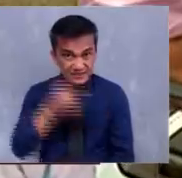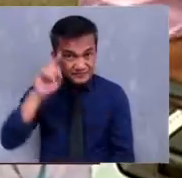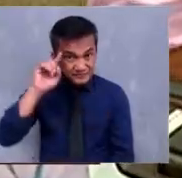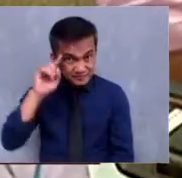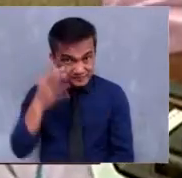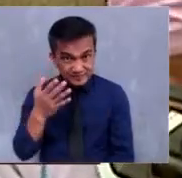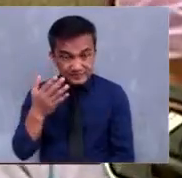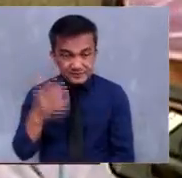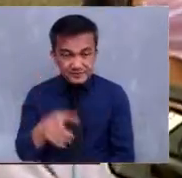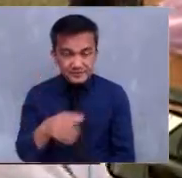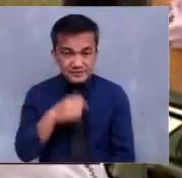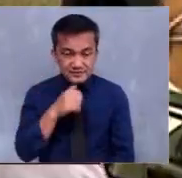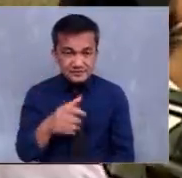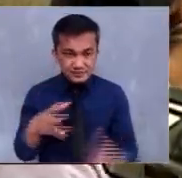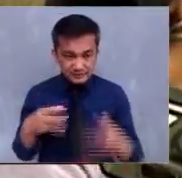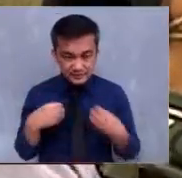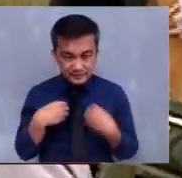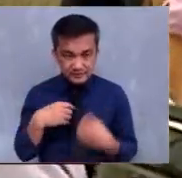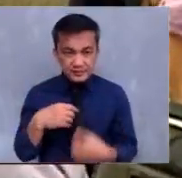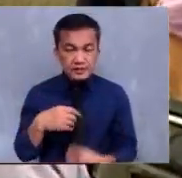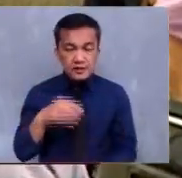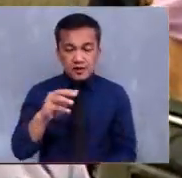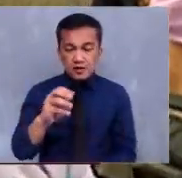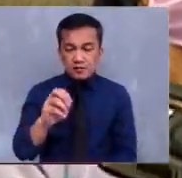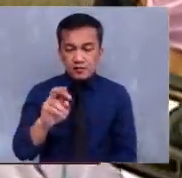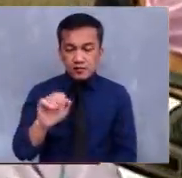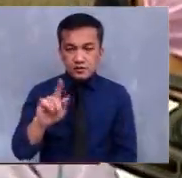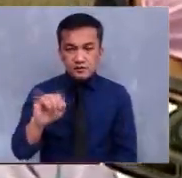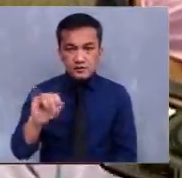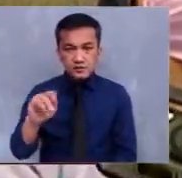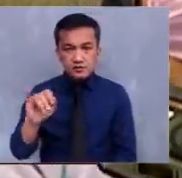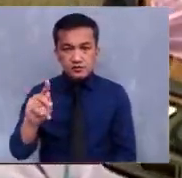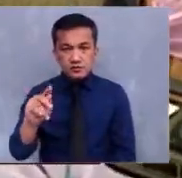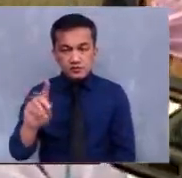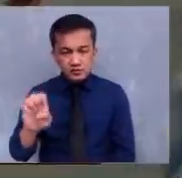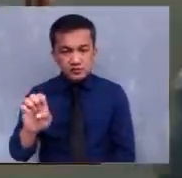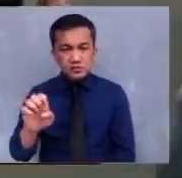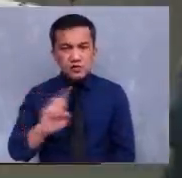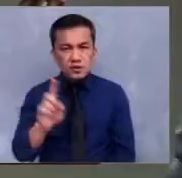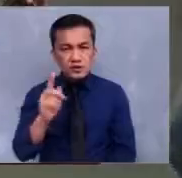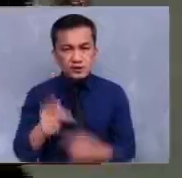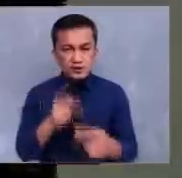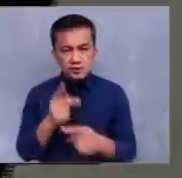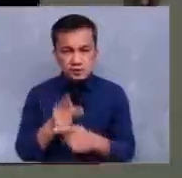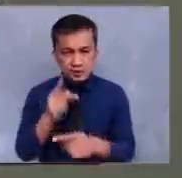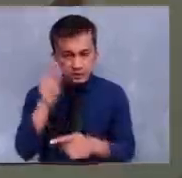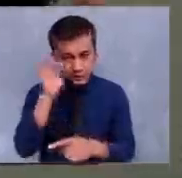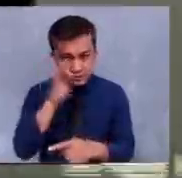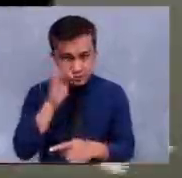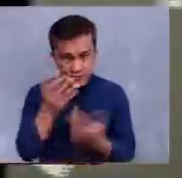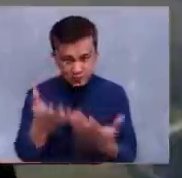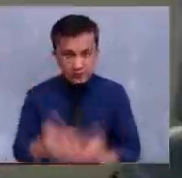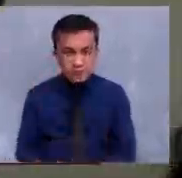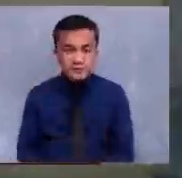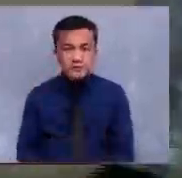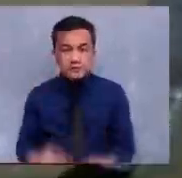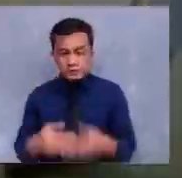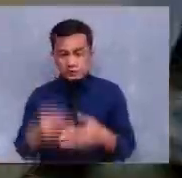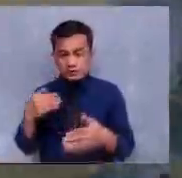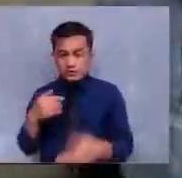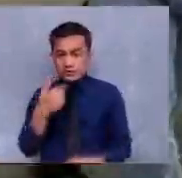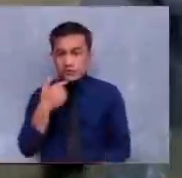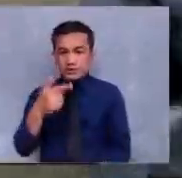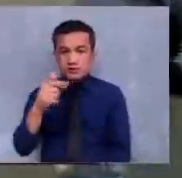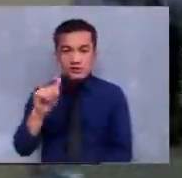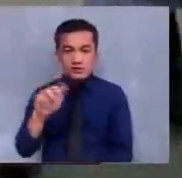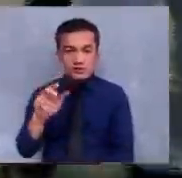niyo tinatanggap na moral turpitude yan, eh anong klaseng Pilipino kayo? Nauna nang sinabi ni Guanzon na tingin niya ay